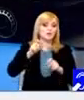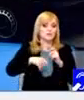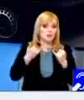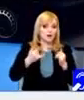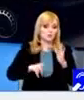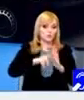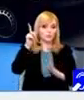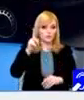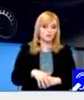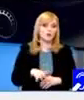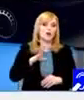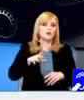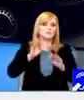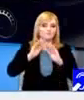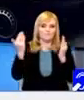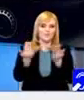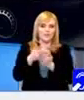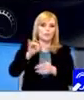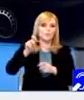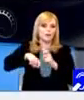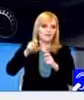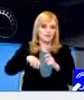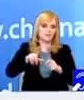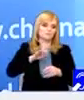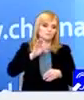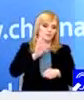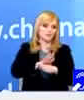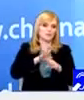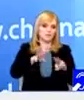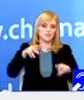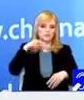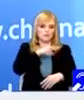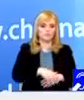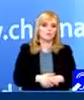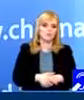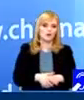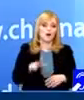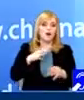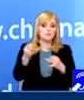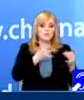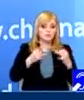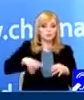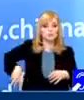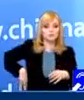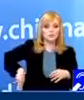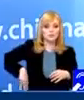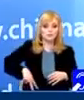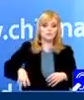început astăzi și se fac la stațiile tehnice autorizate de Ministerul Economiei. Am purtat o discuție cu